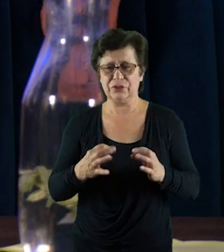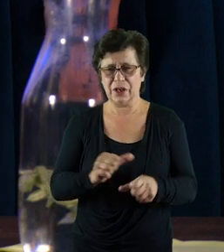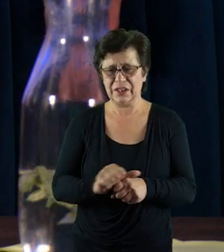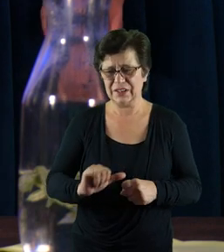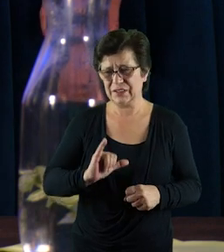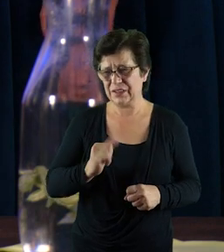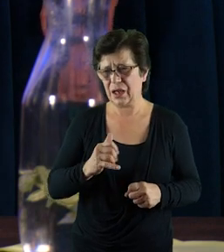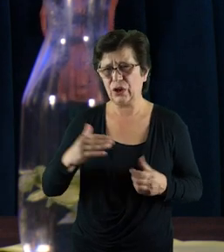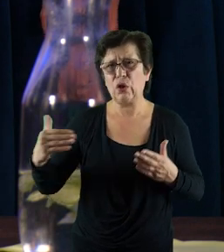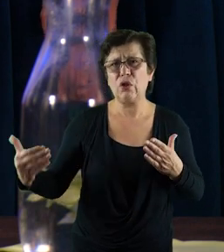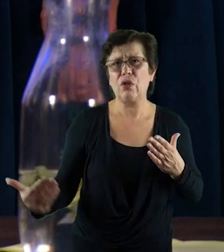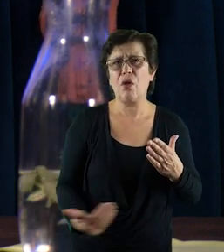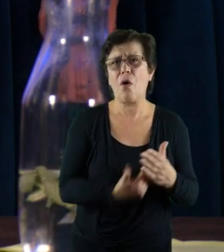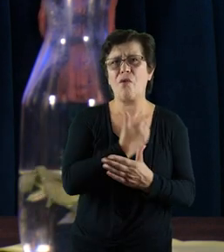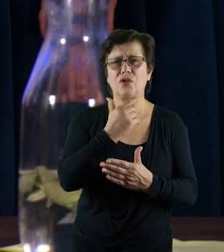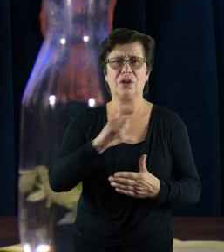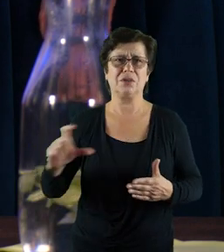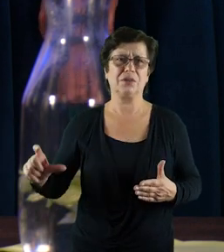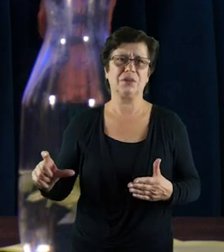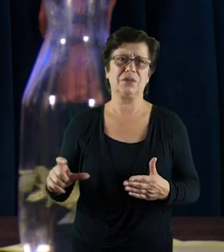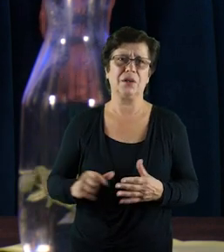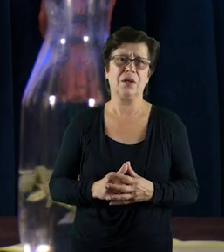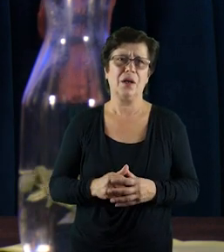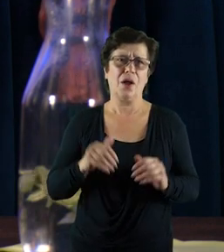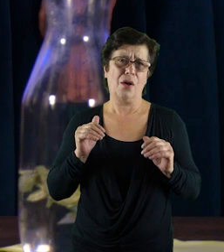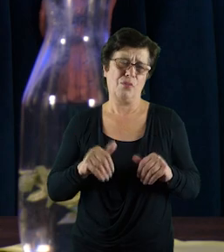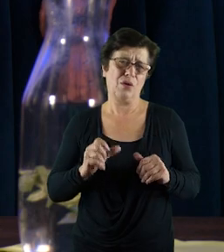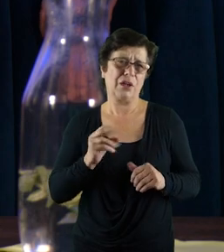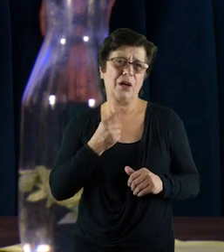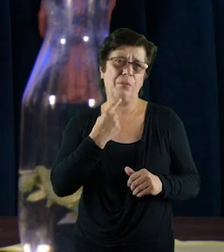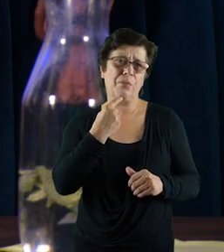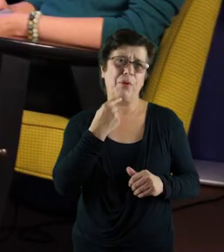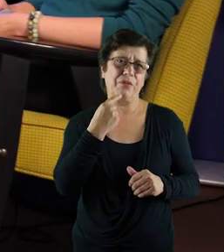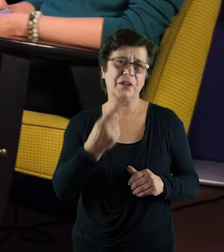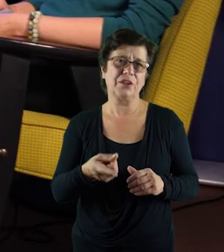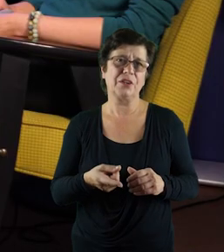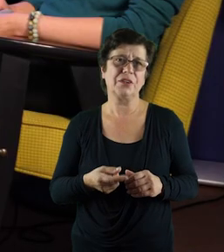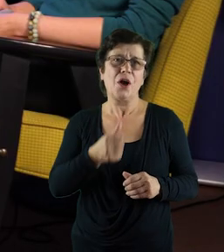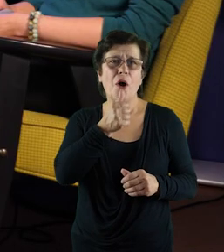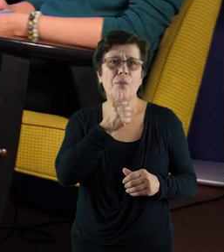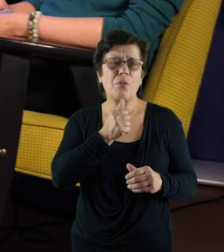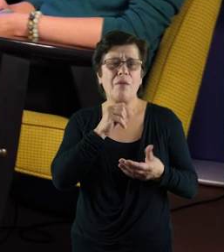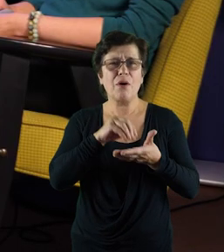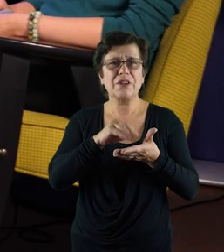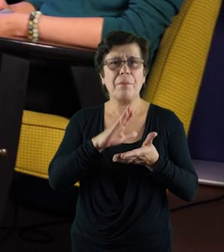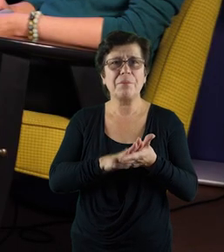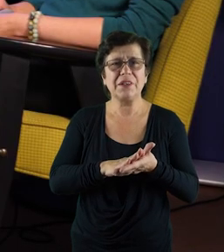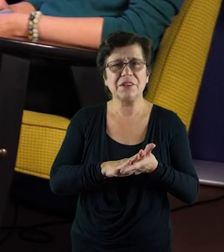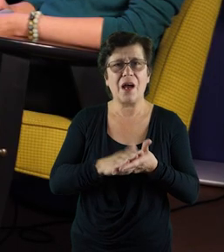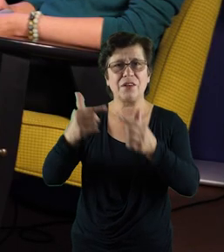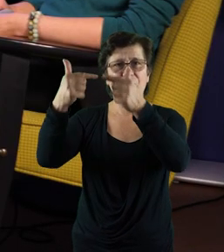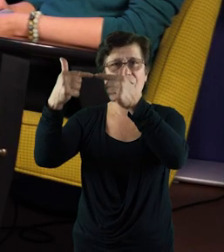nowatorskim, ponieważ Przybość właściwie mogłabym chyba tak powiedzieć, upraszczając to nieco, próbował zapisać wiersze